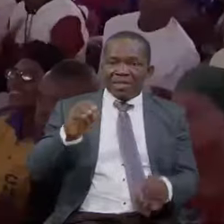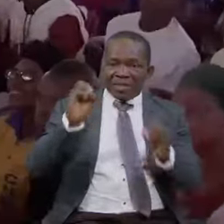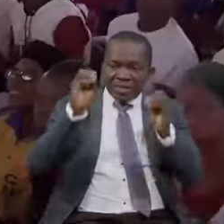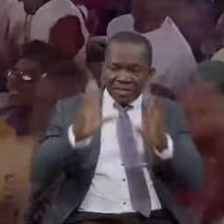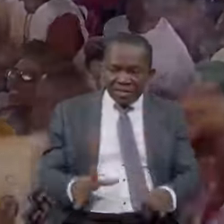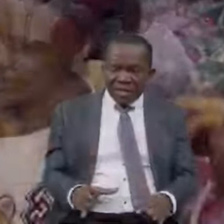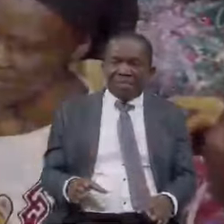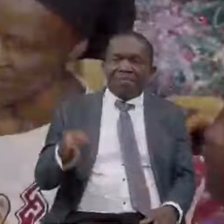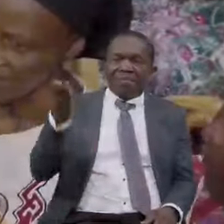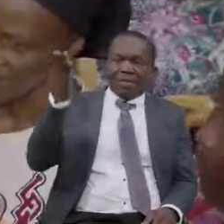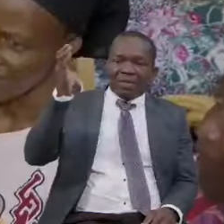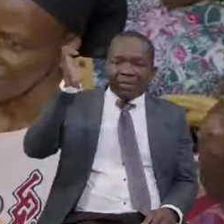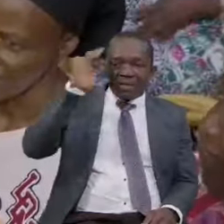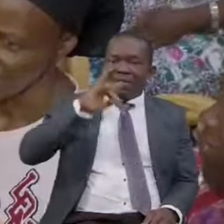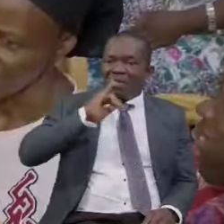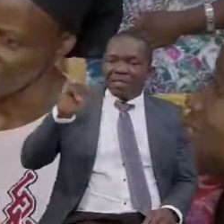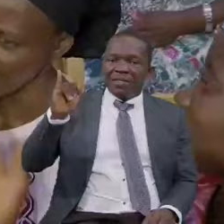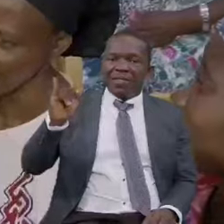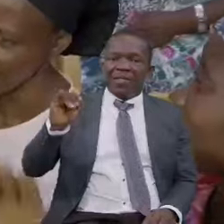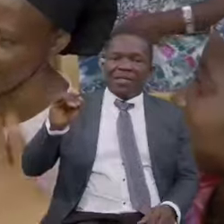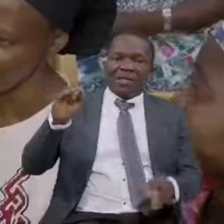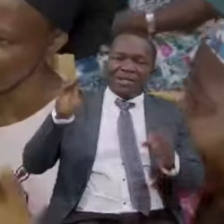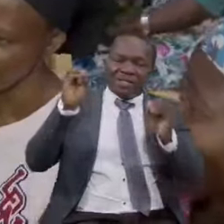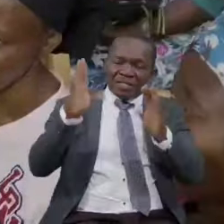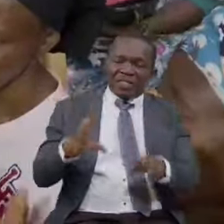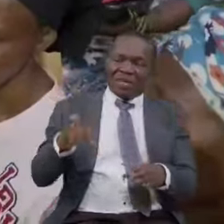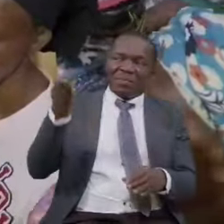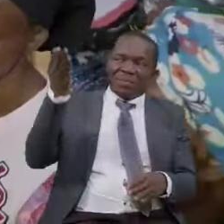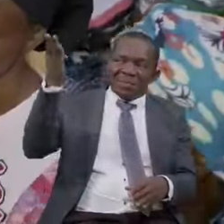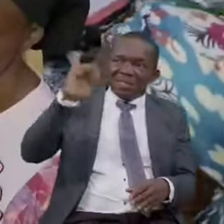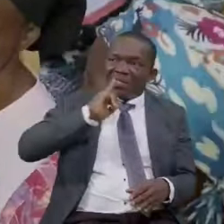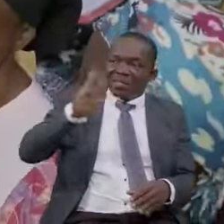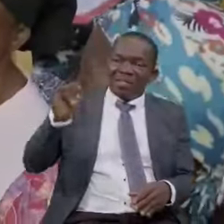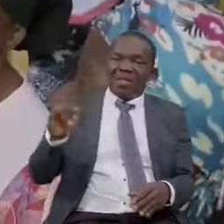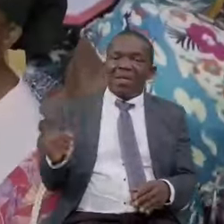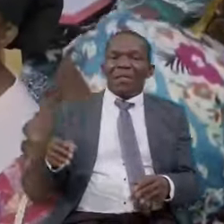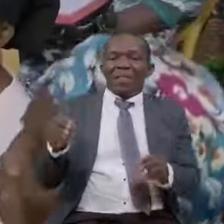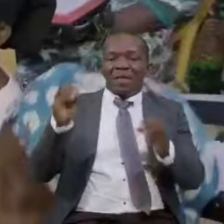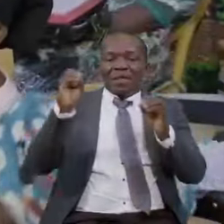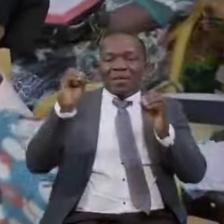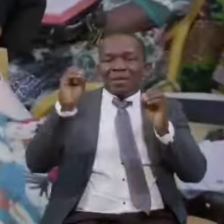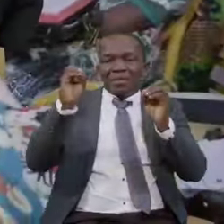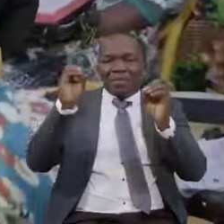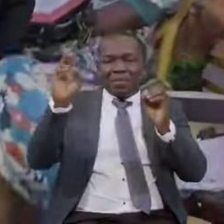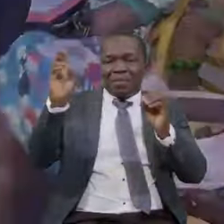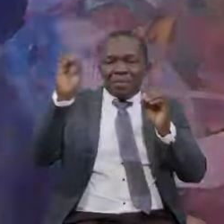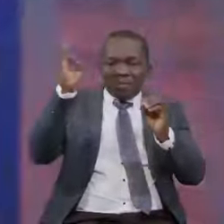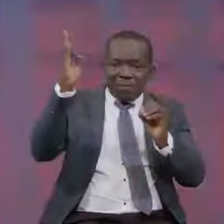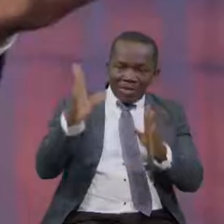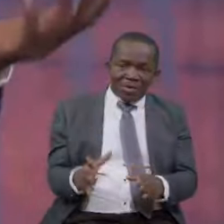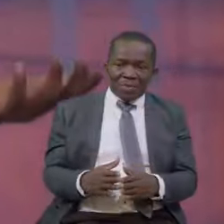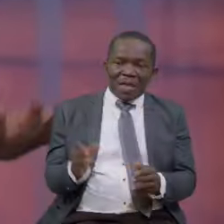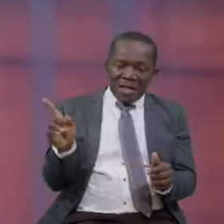l'évangéliste opère maintenant et ensuite après